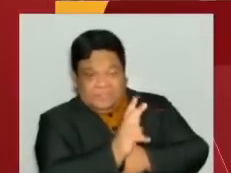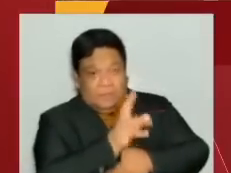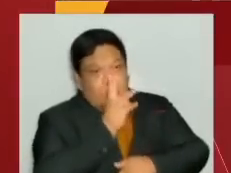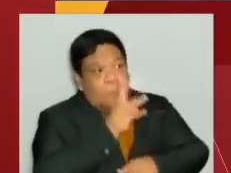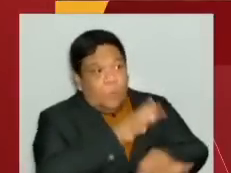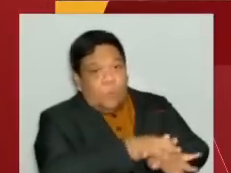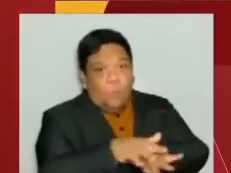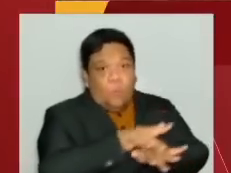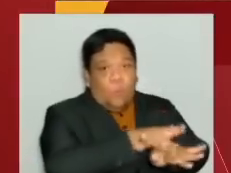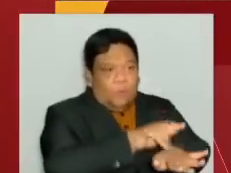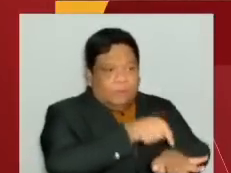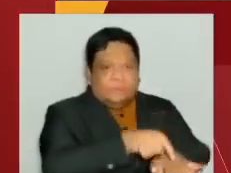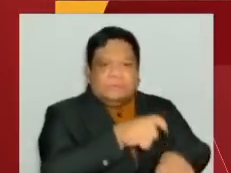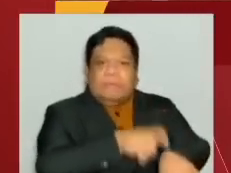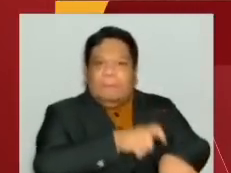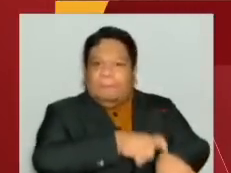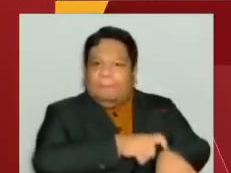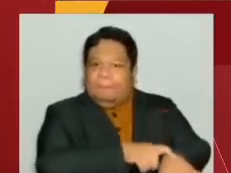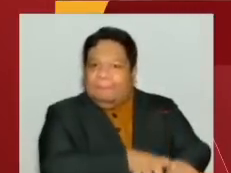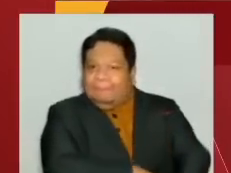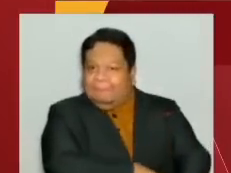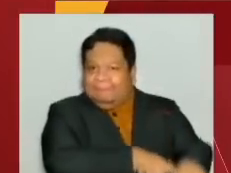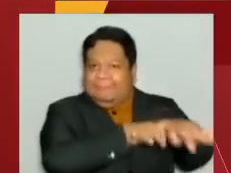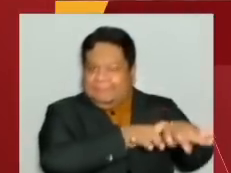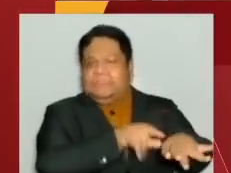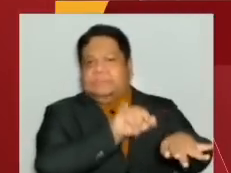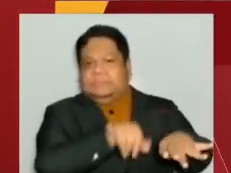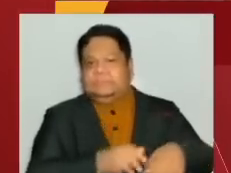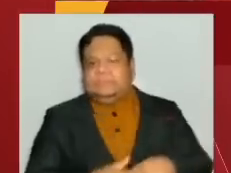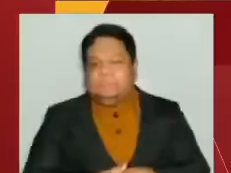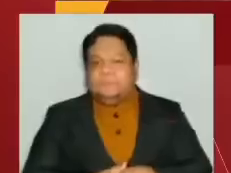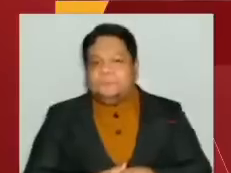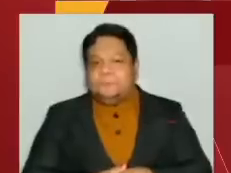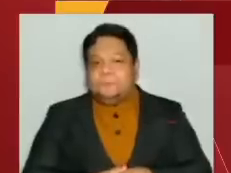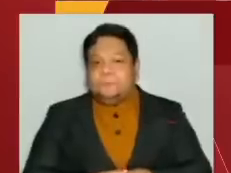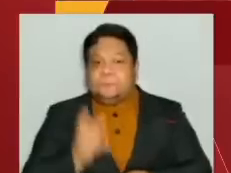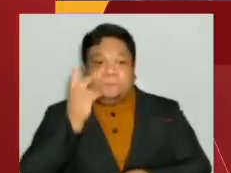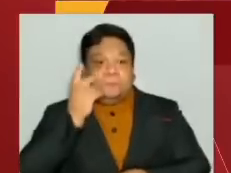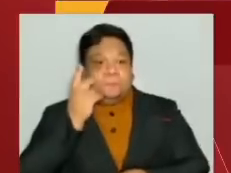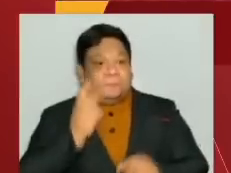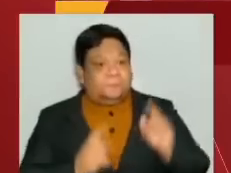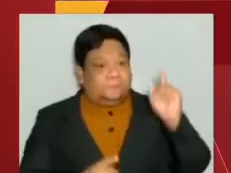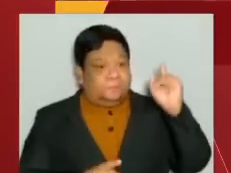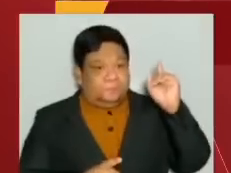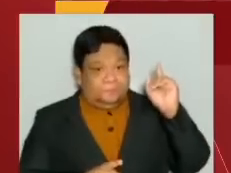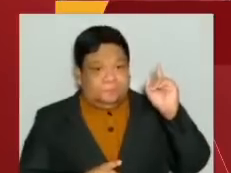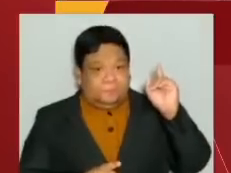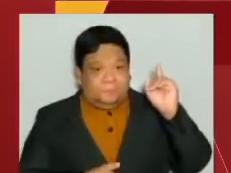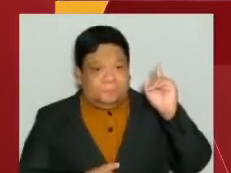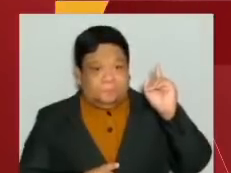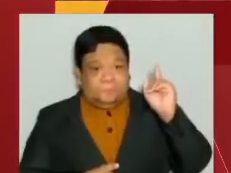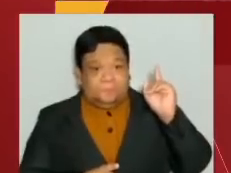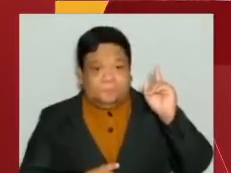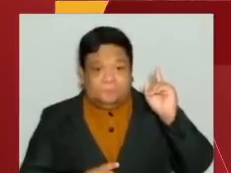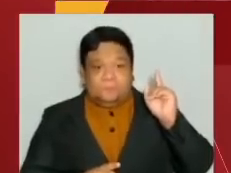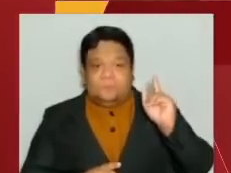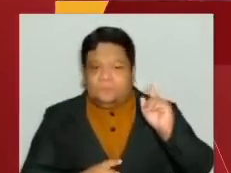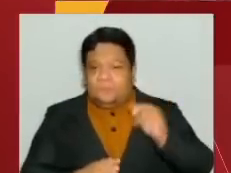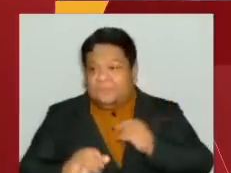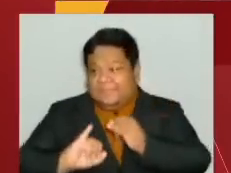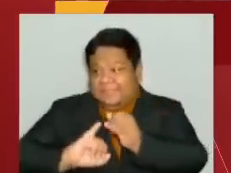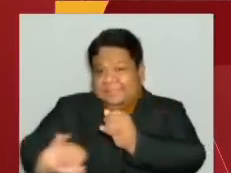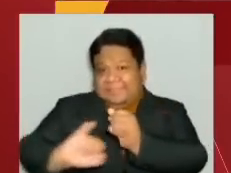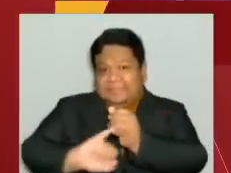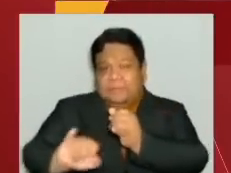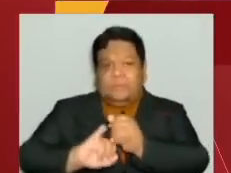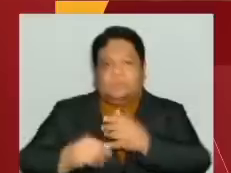ngayon dito sa kalsadang ito, dito sa Barangay Panginay. Doon sa bandang dulo ay nasa hanggang 20 pa raw yung mga baha dyan. Meron